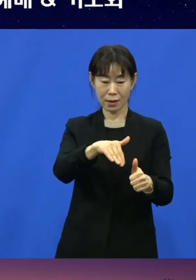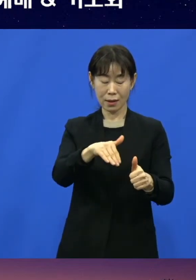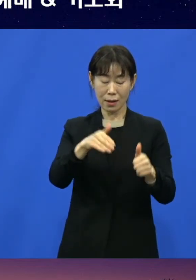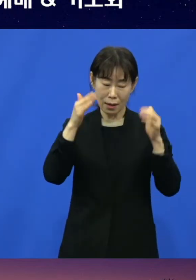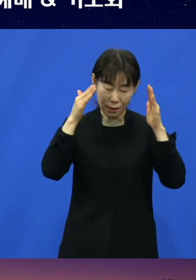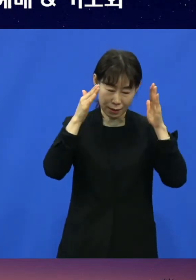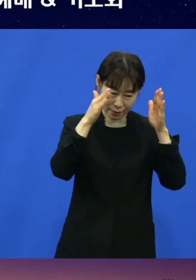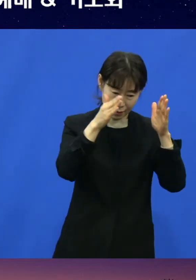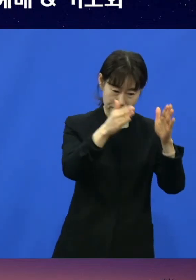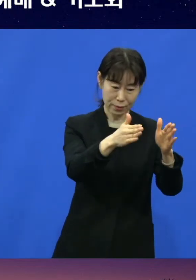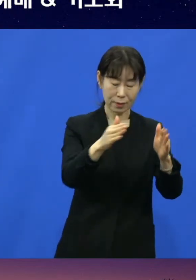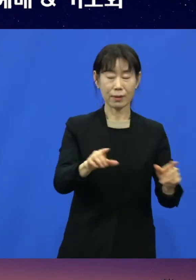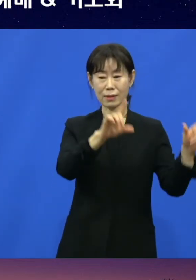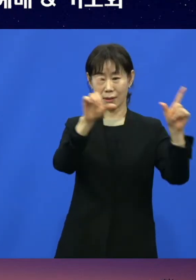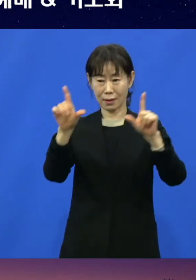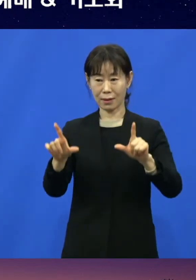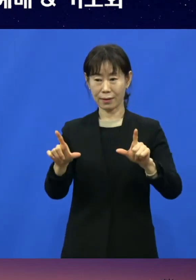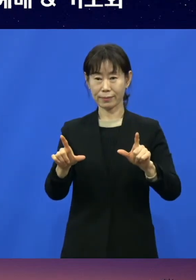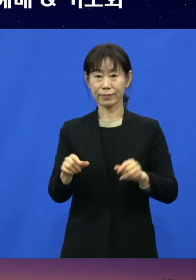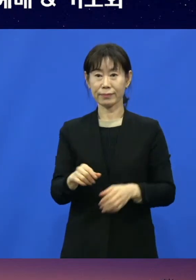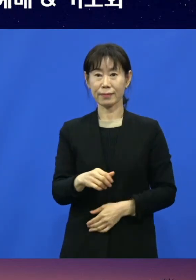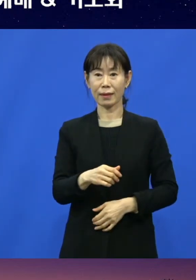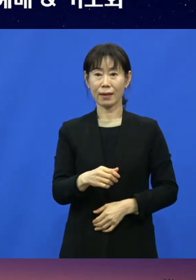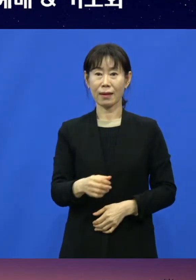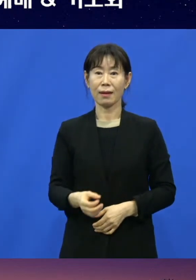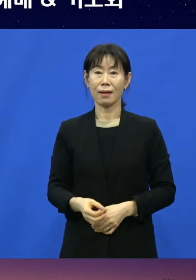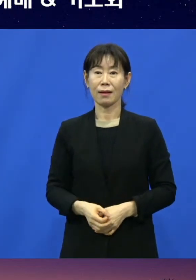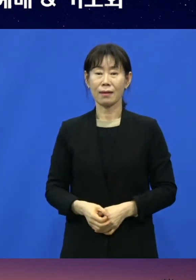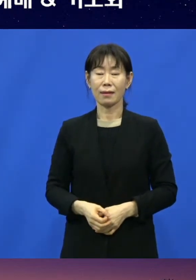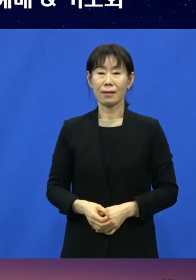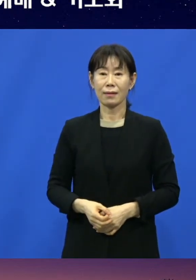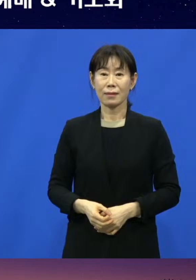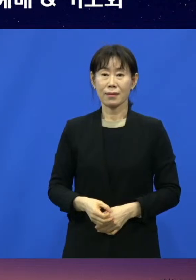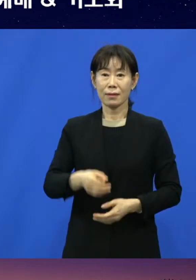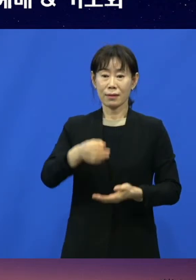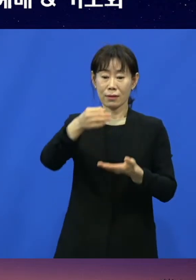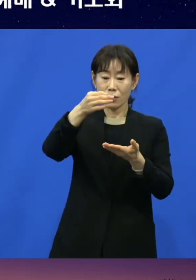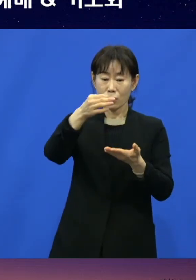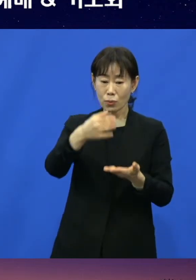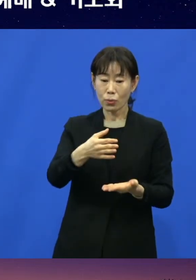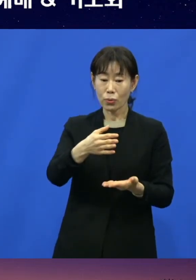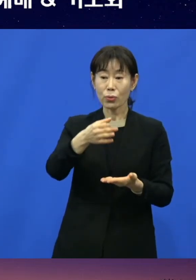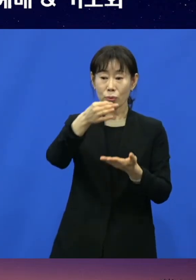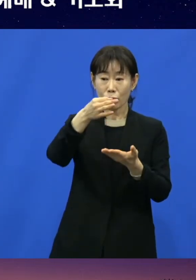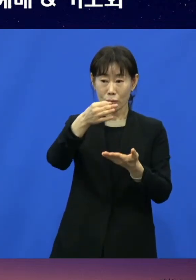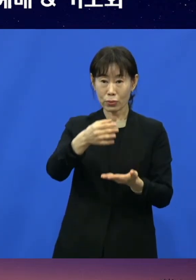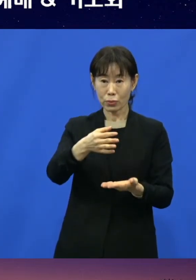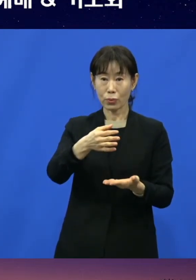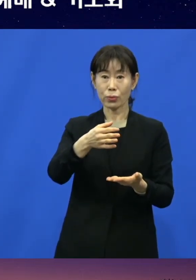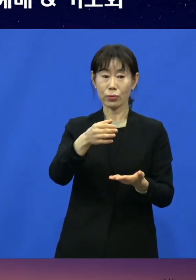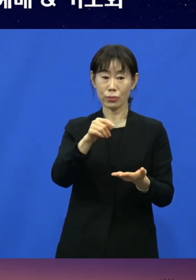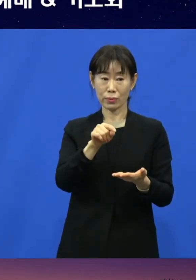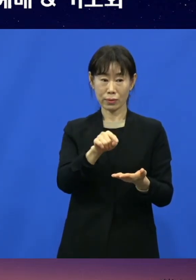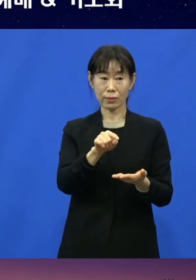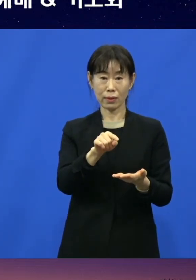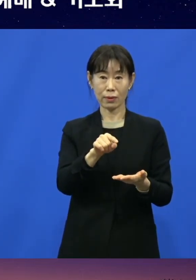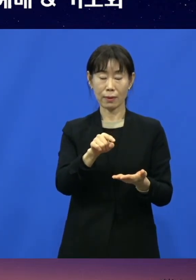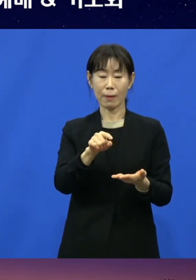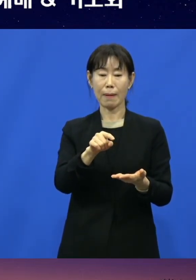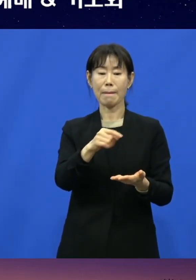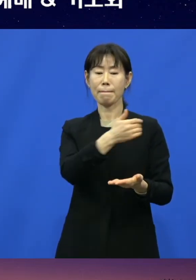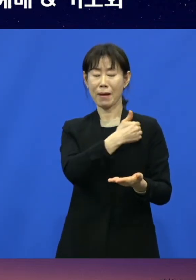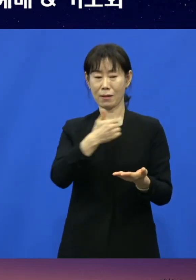큰 부자라는 걸 뭘까요? 많은 걸 가진 사람이에요. 소유가 주는 이